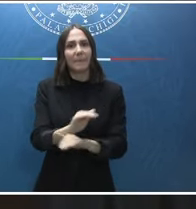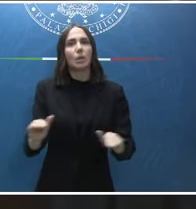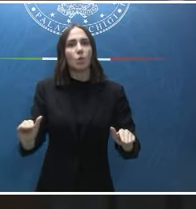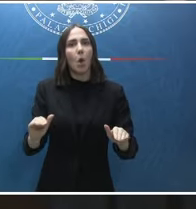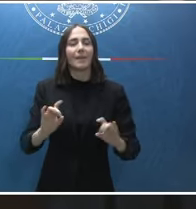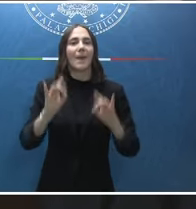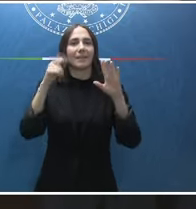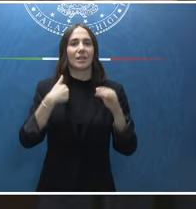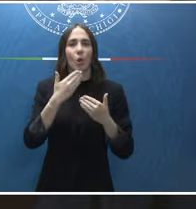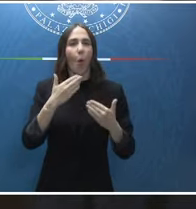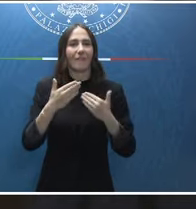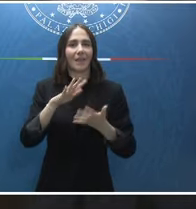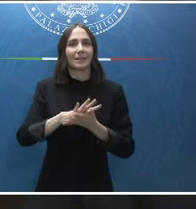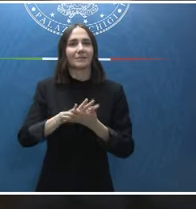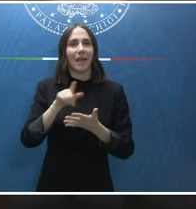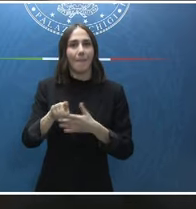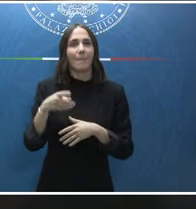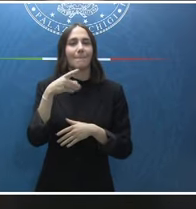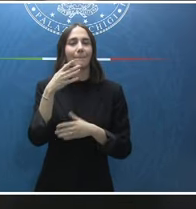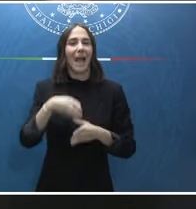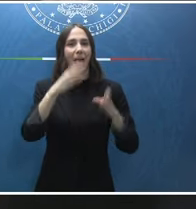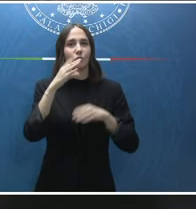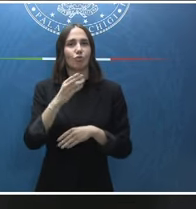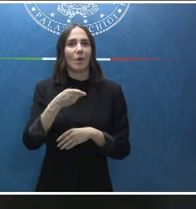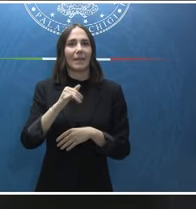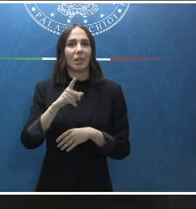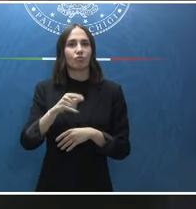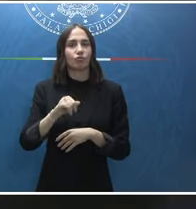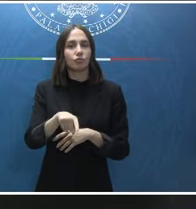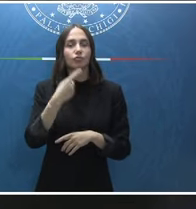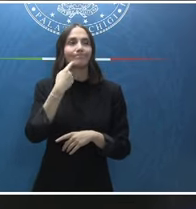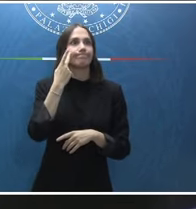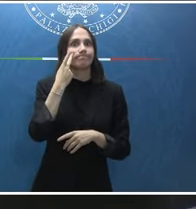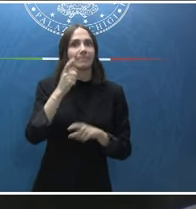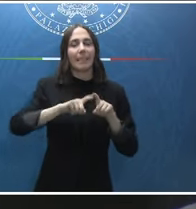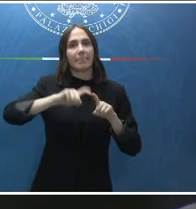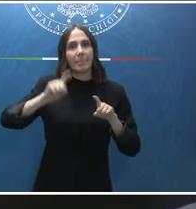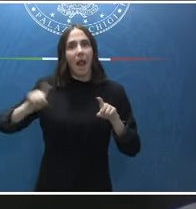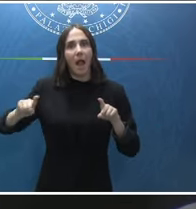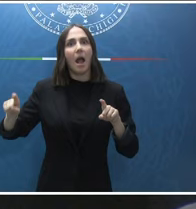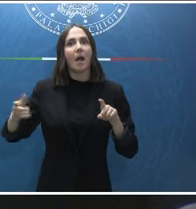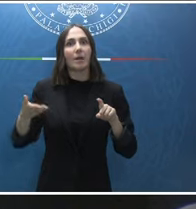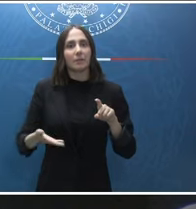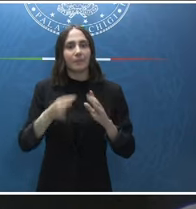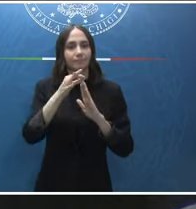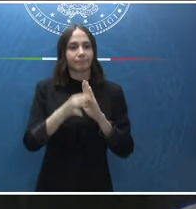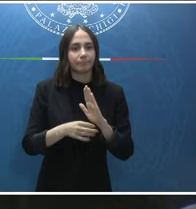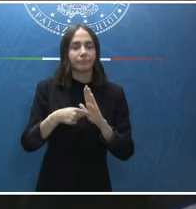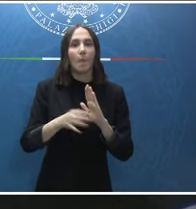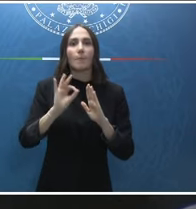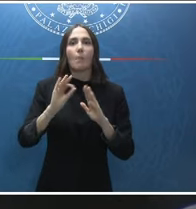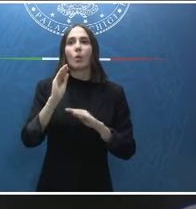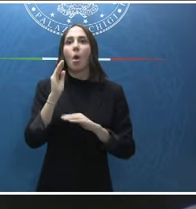qui che c'è stata a Palazzo Chigi, dove si è parlato dei dati, si è visto quanto si è abbassata pericolosamente l'età, e